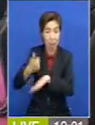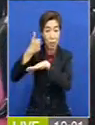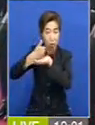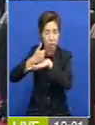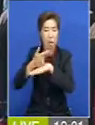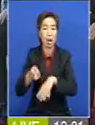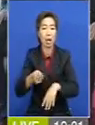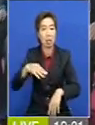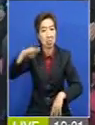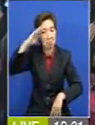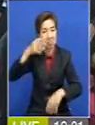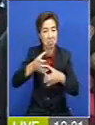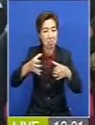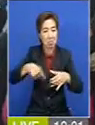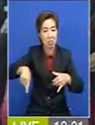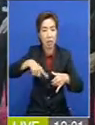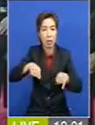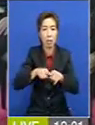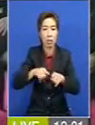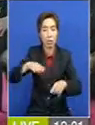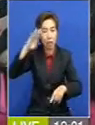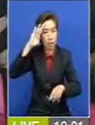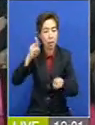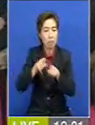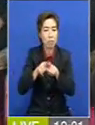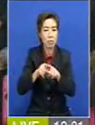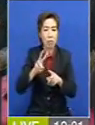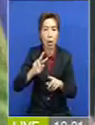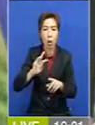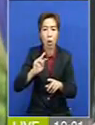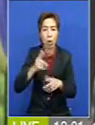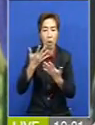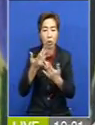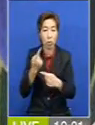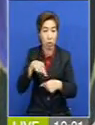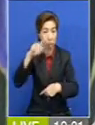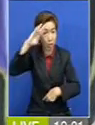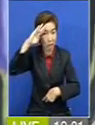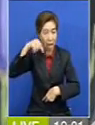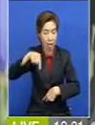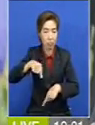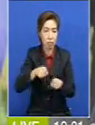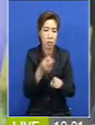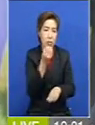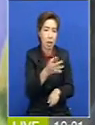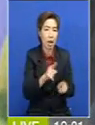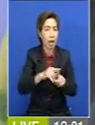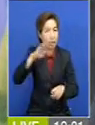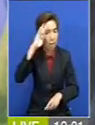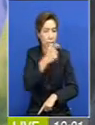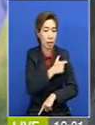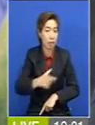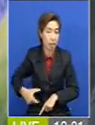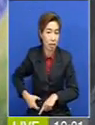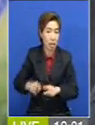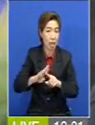านายทหารหน่วยนี้เขาได้ขึ้นชื่อว่าเป็นนายทหารสายวงเทวันพอมาถึงยุคที่กองทัพมีทหารมาจากกองพลทหารราบที่2รักษาพระองค์นะค